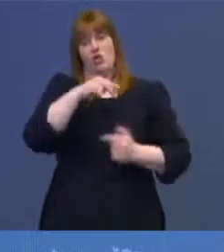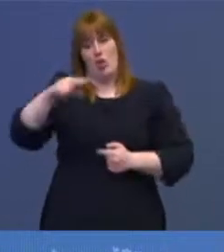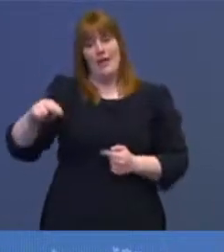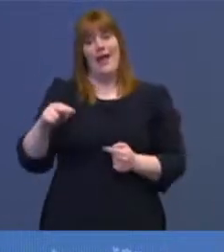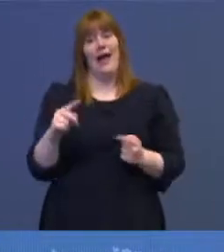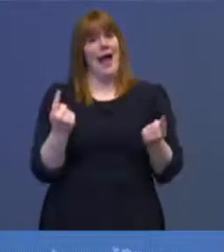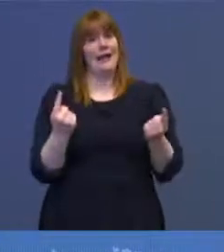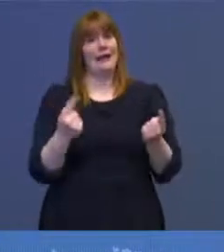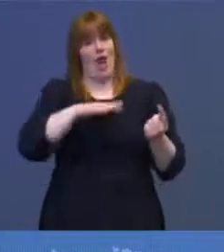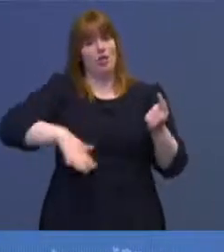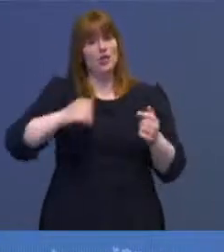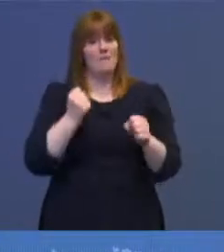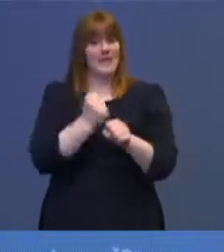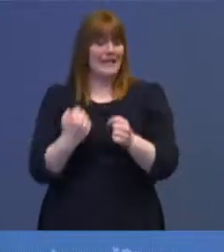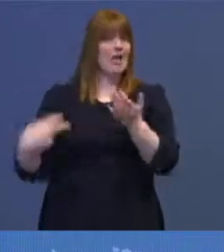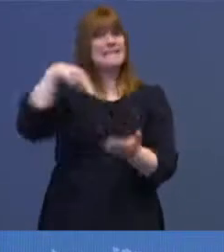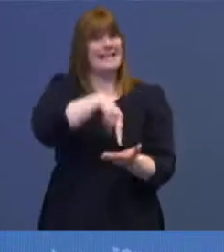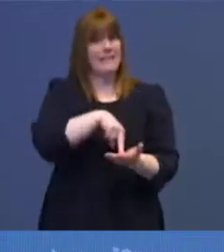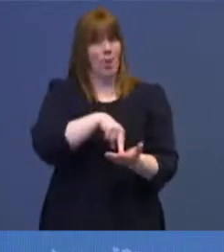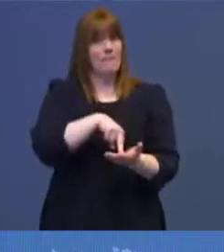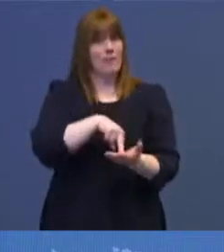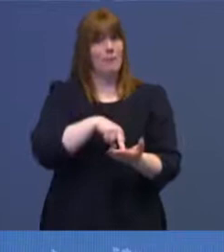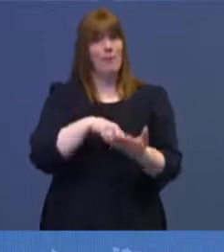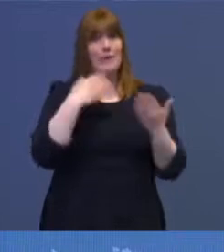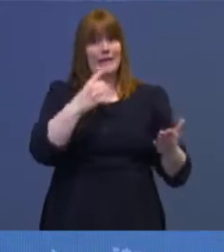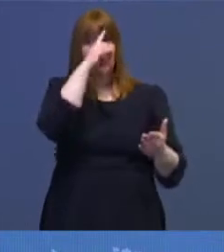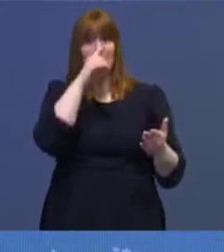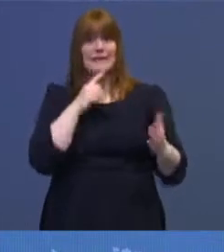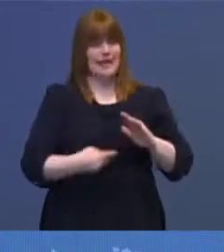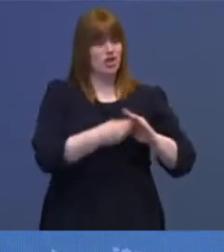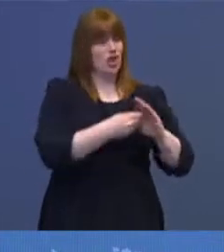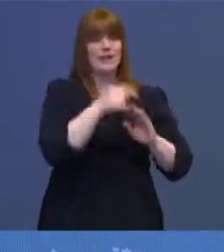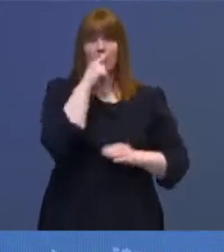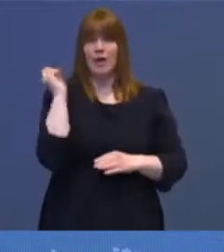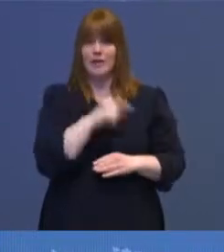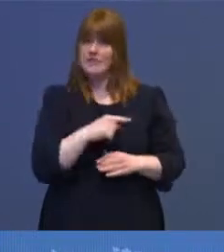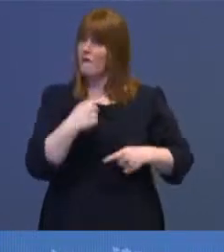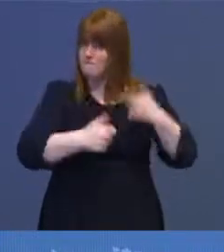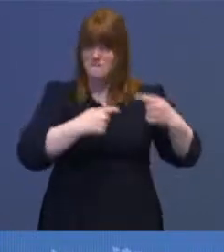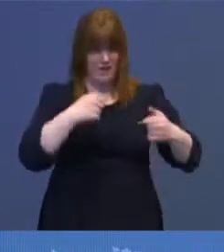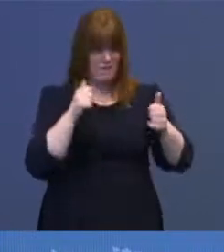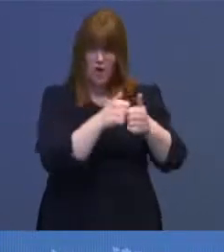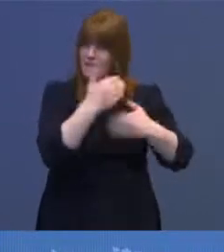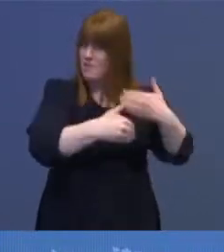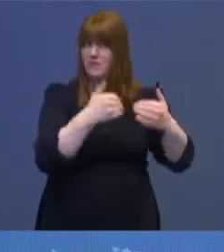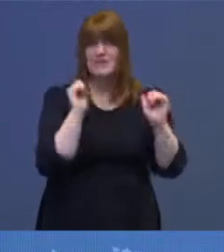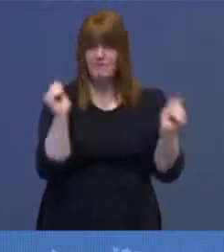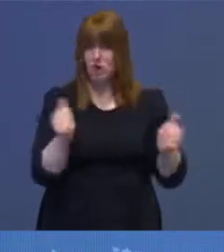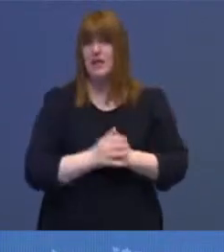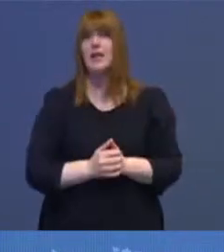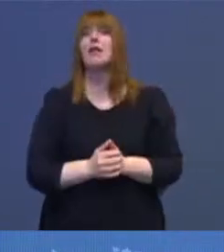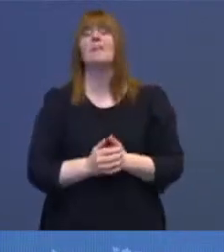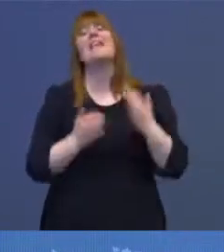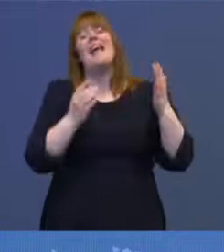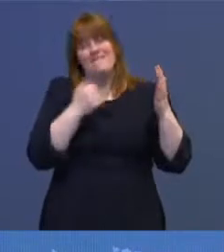har stilt mest opp på å gi humanitær støtte til Ukraina. Vi skal følge det nøye fremover, men der tror jeg vi godt ute og vi vet at